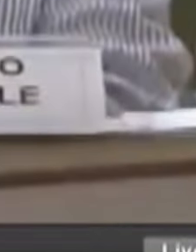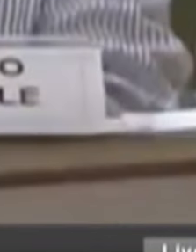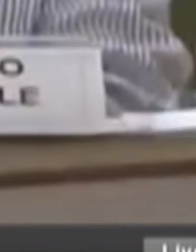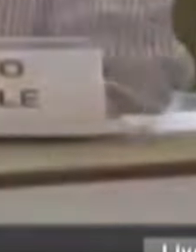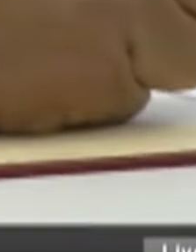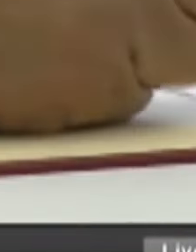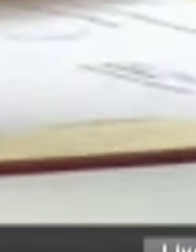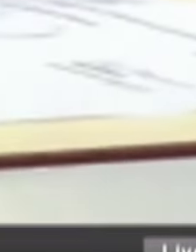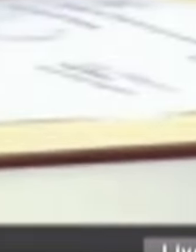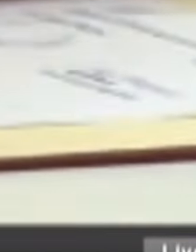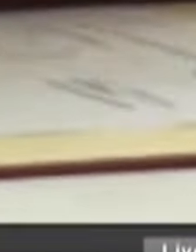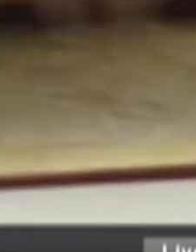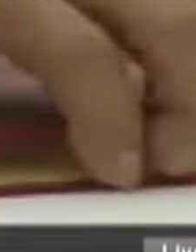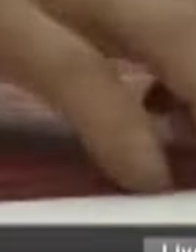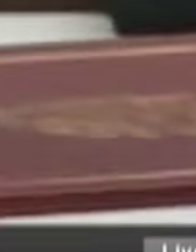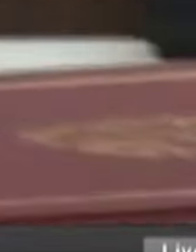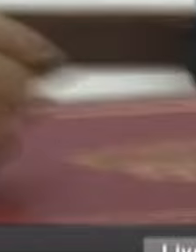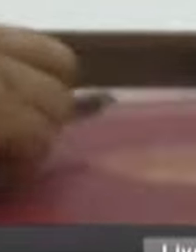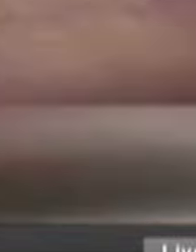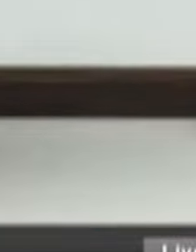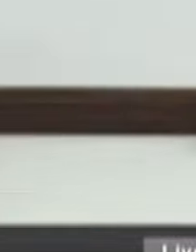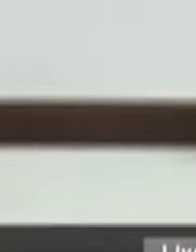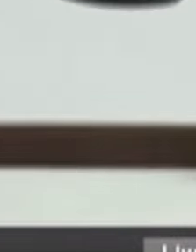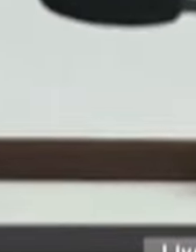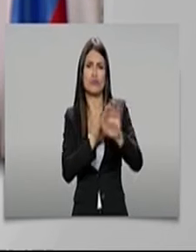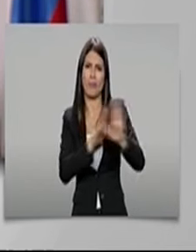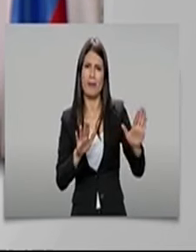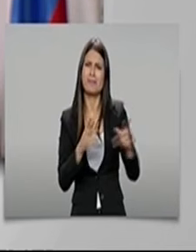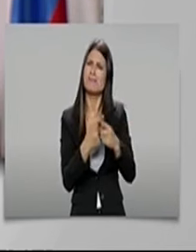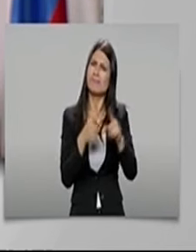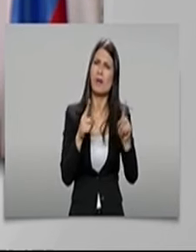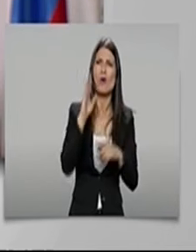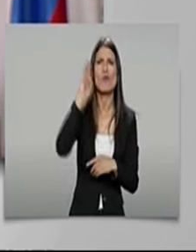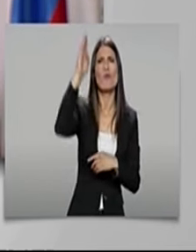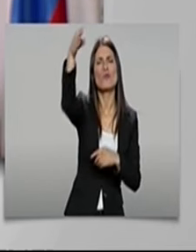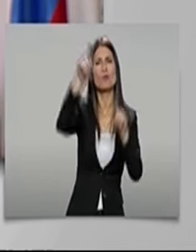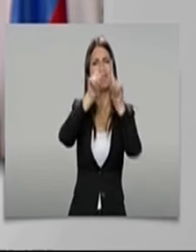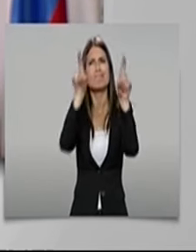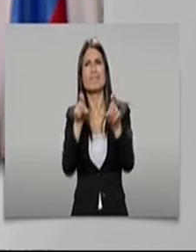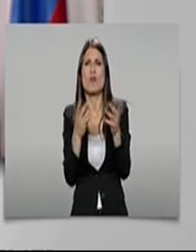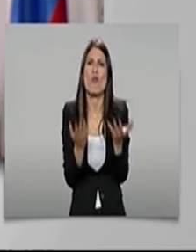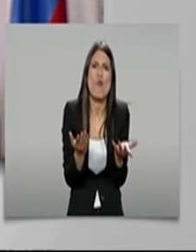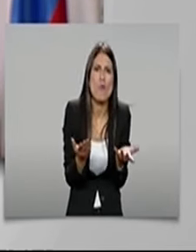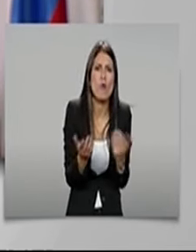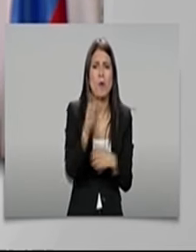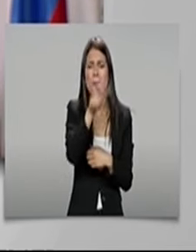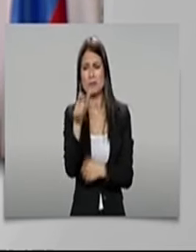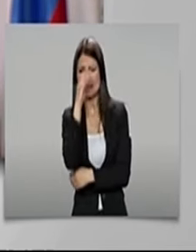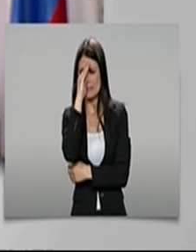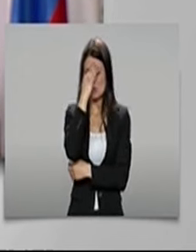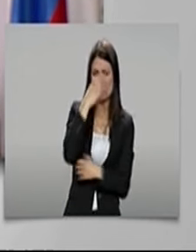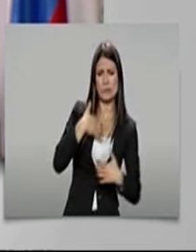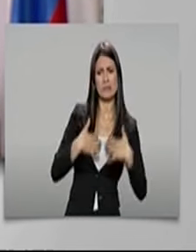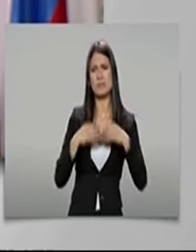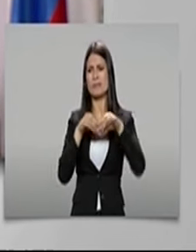upp efter att det colombianska folket röstat mot det i en folkomröstning i början av oktober. Sedan dess har båda